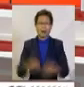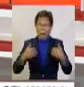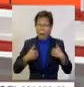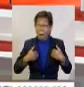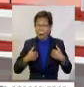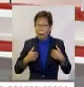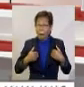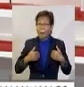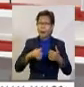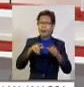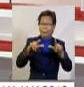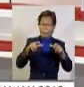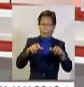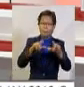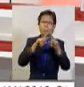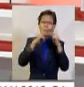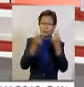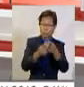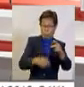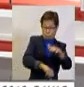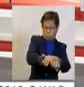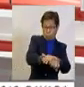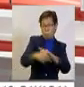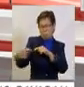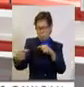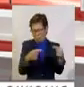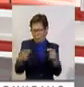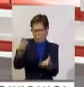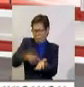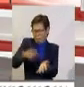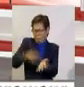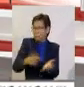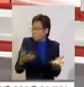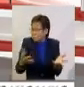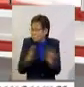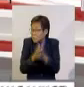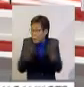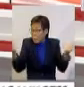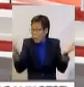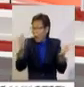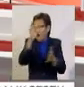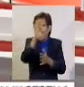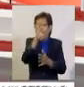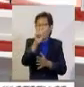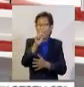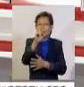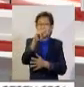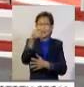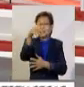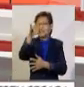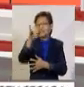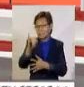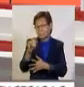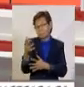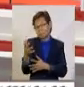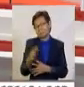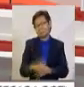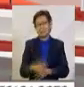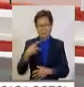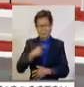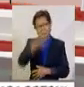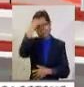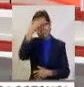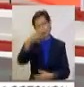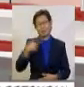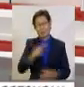Ada pasukan bola sepak yang dibelenggu hutang kabarnya, Nazri Fahmi. Ya, itu yang kita